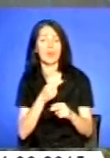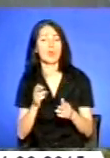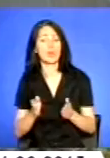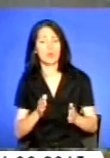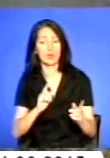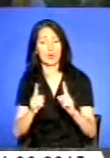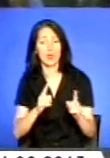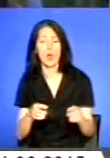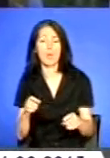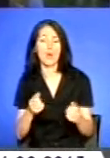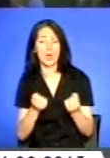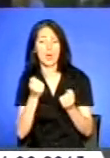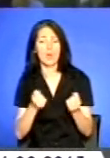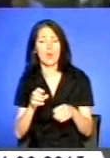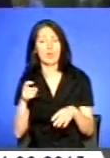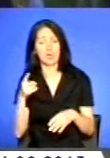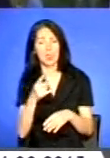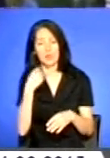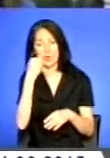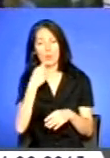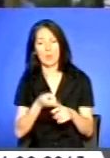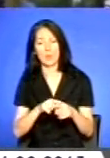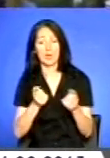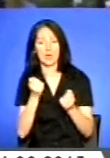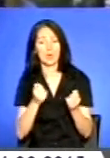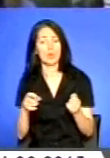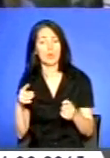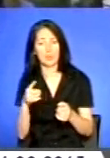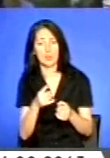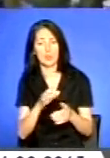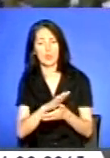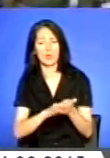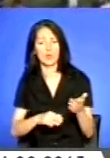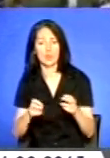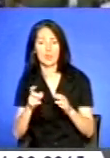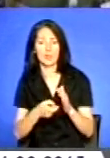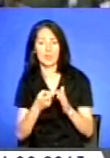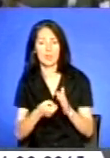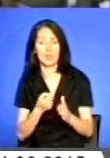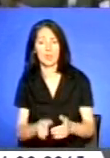експлуатації транспорту особами, які керують транспортними засобами. Триває слідство.